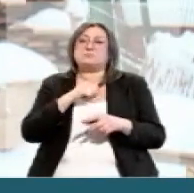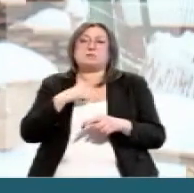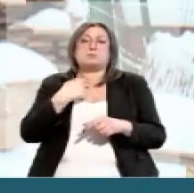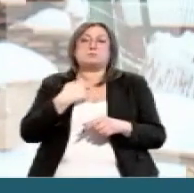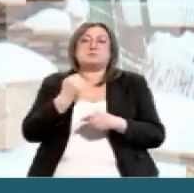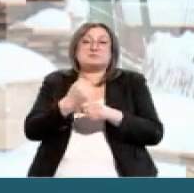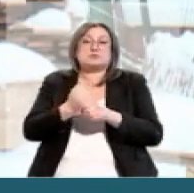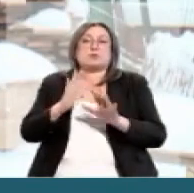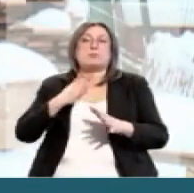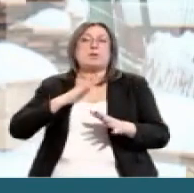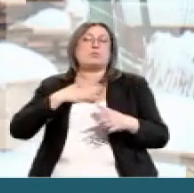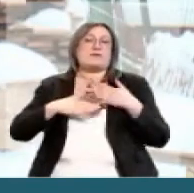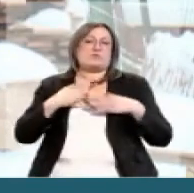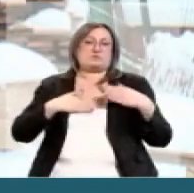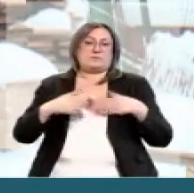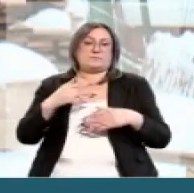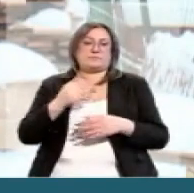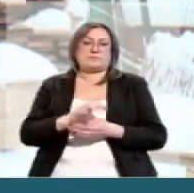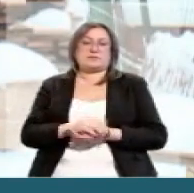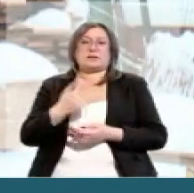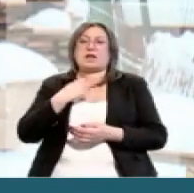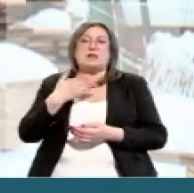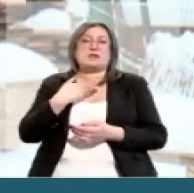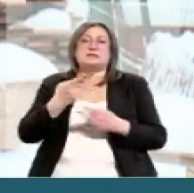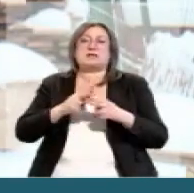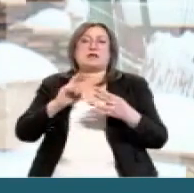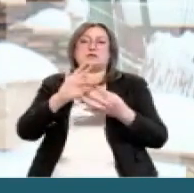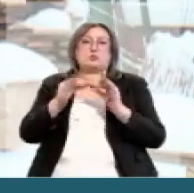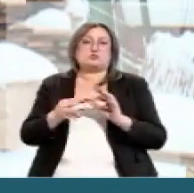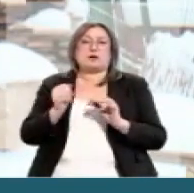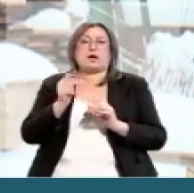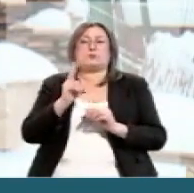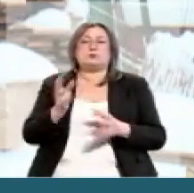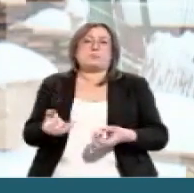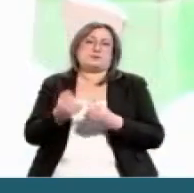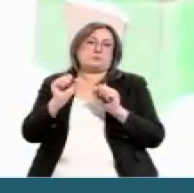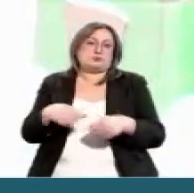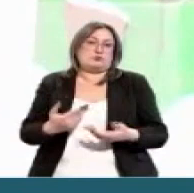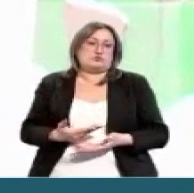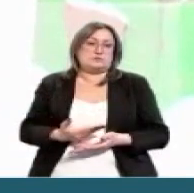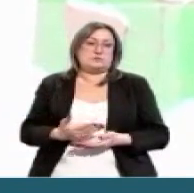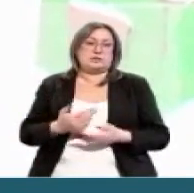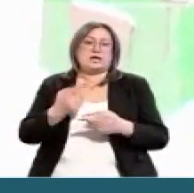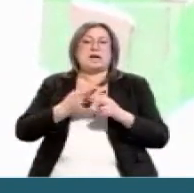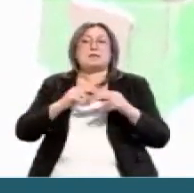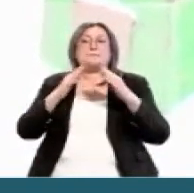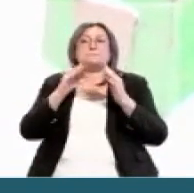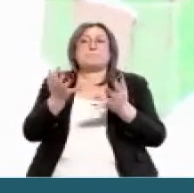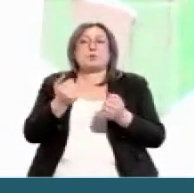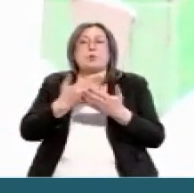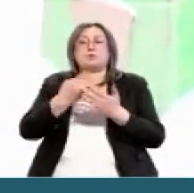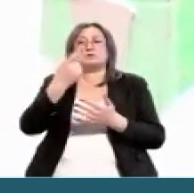удовольствие, потому что для нас как бы это не сложно, а для кого-то это может спасти даже жизнь. В данном приюте находится